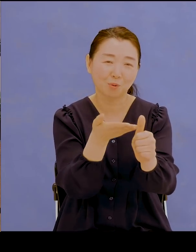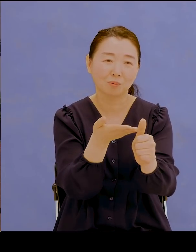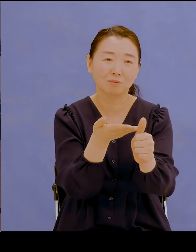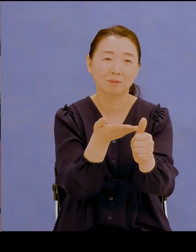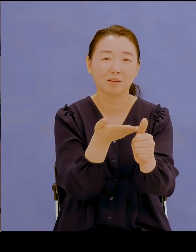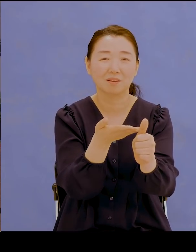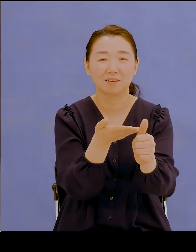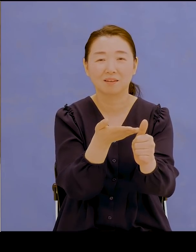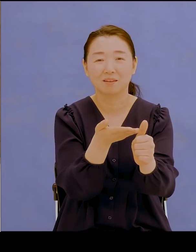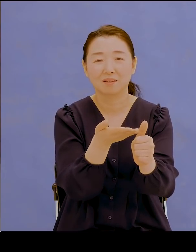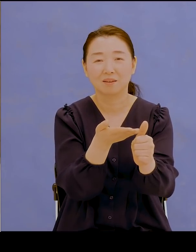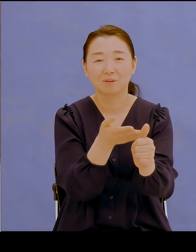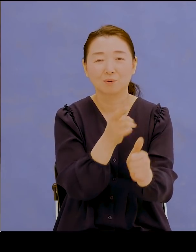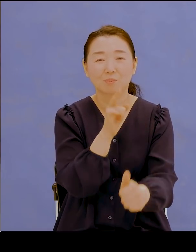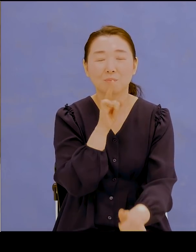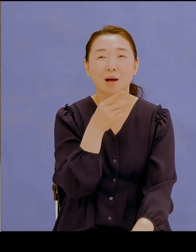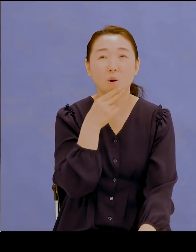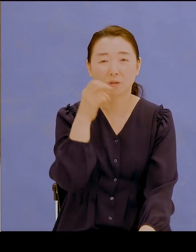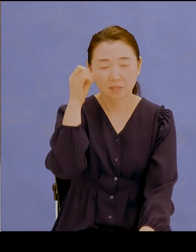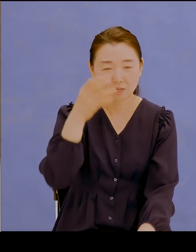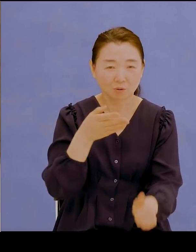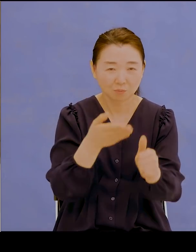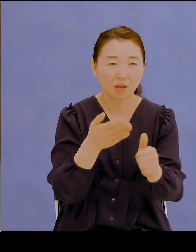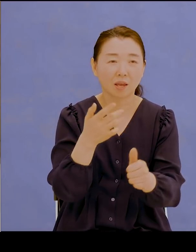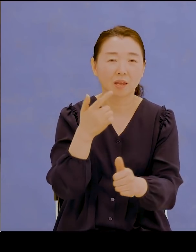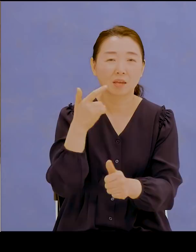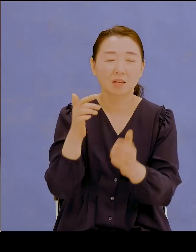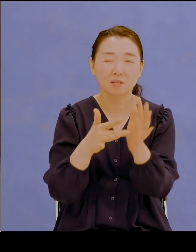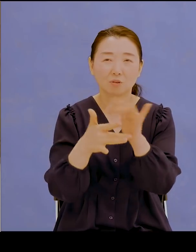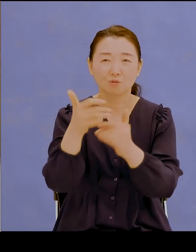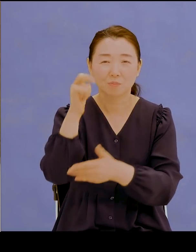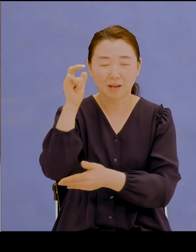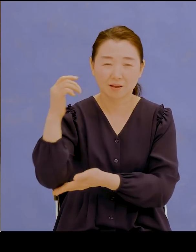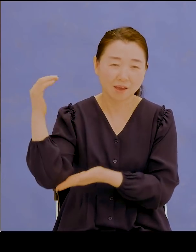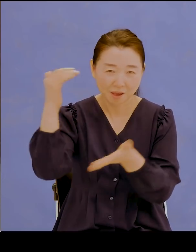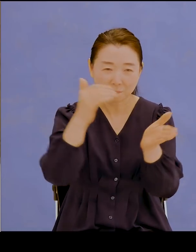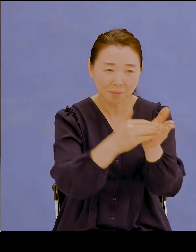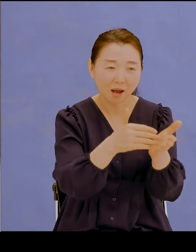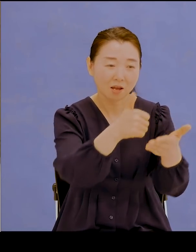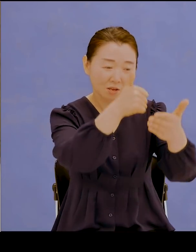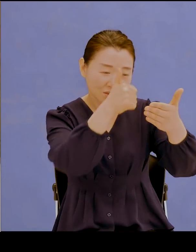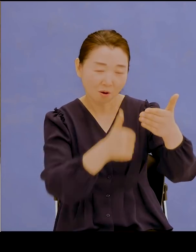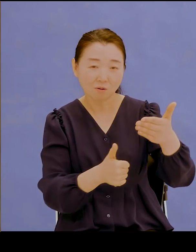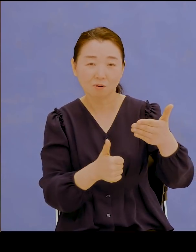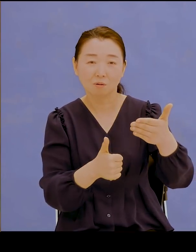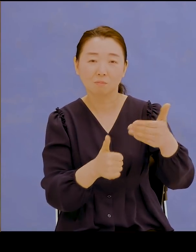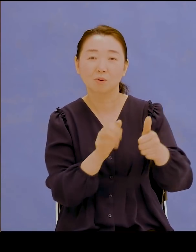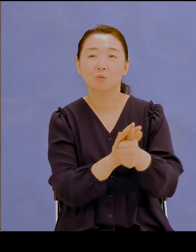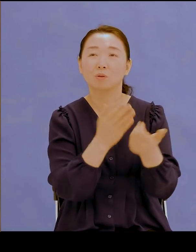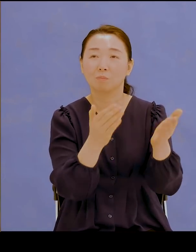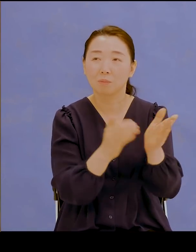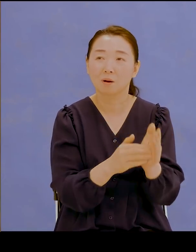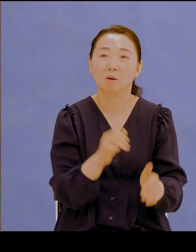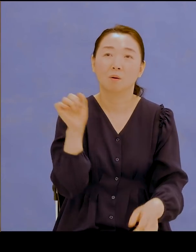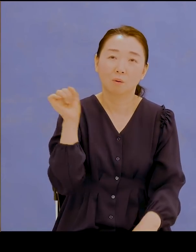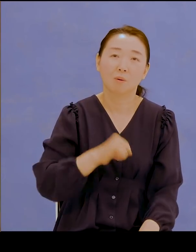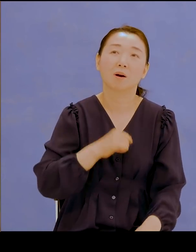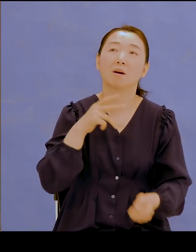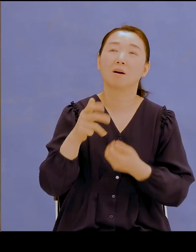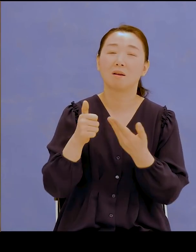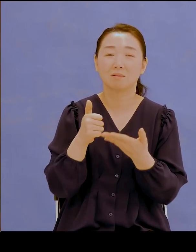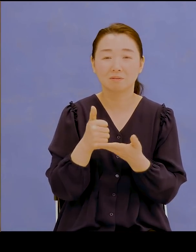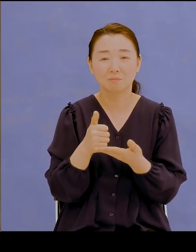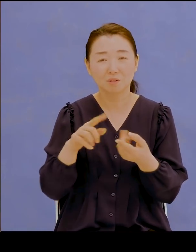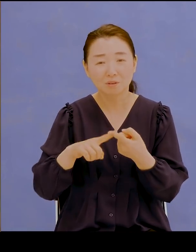그냥 이렇게 하시는 것보다는 예수님을 강력하게 또 전해주시고 영접하는 것까지 다 해주셔가지고 저희는 와 어떻게